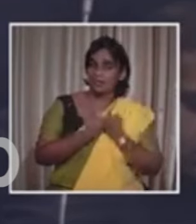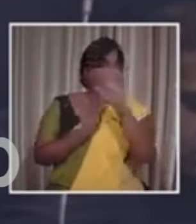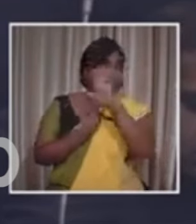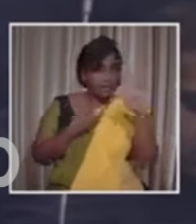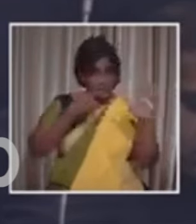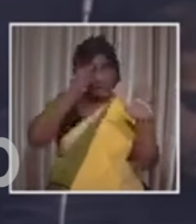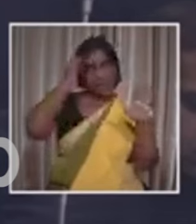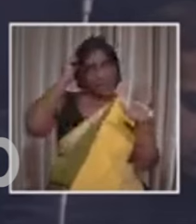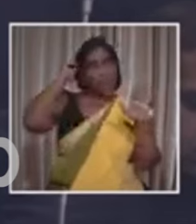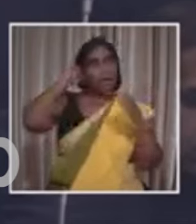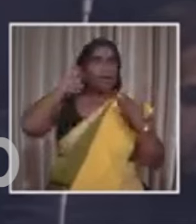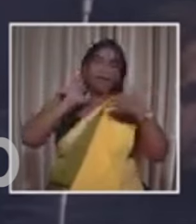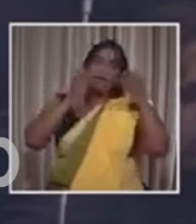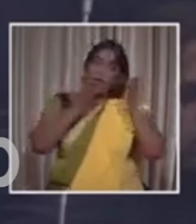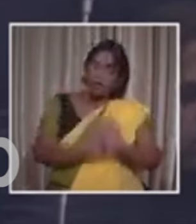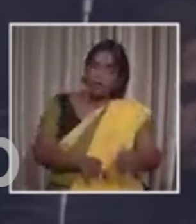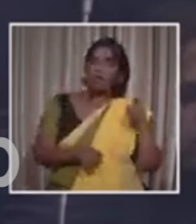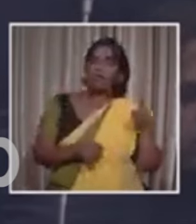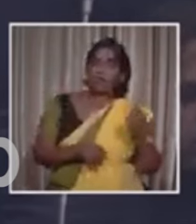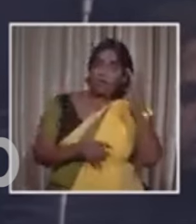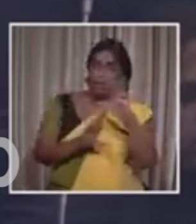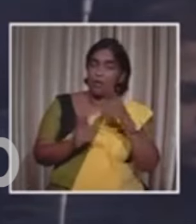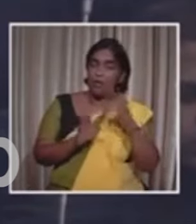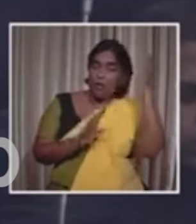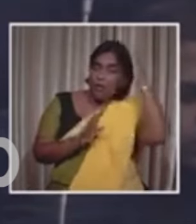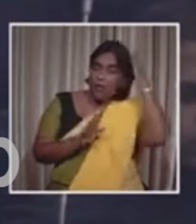2019 අවසාන භාගයේ වෙනකොට 2019 මුල් භාගයේ